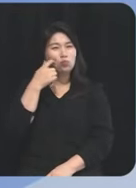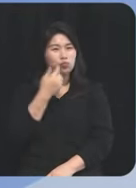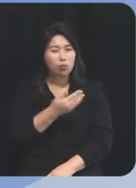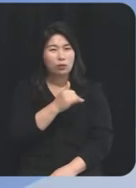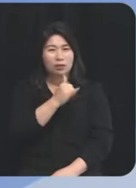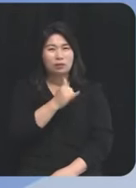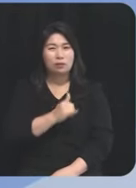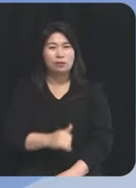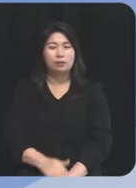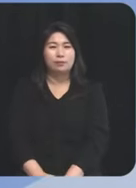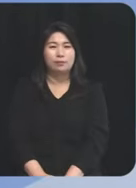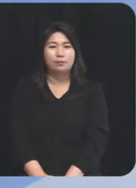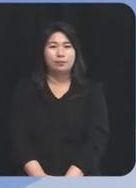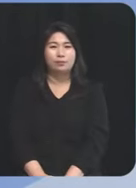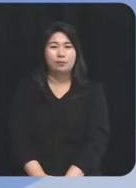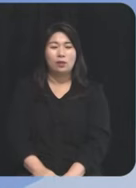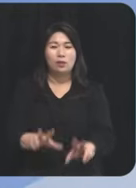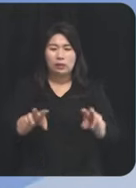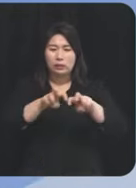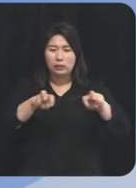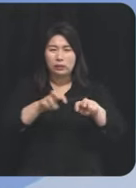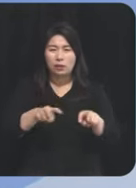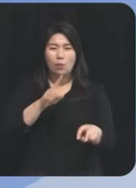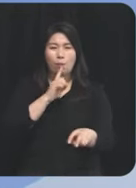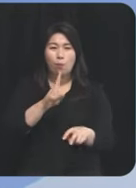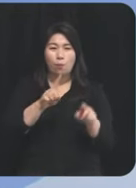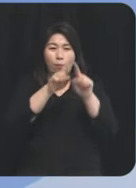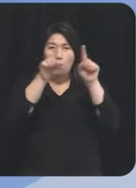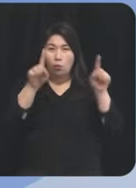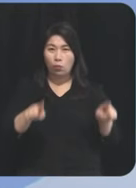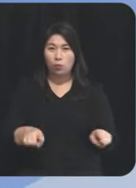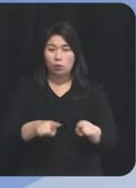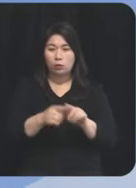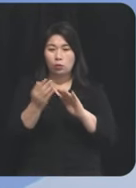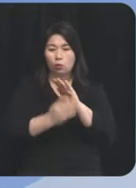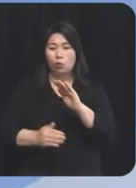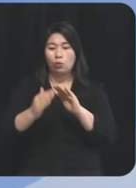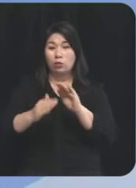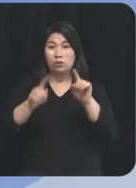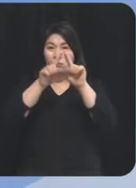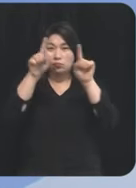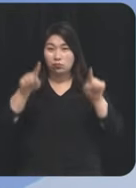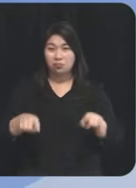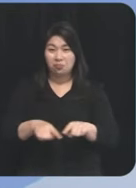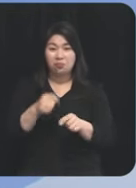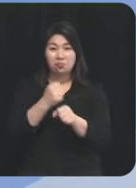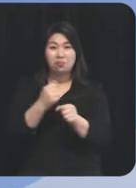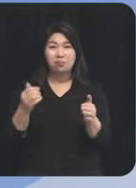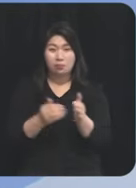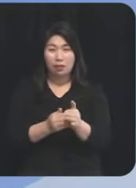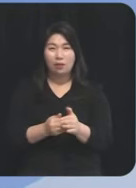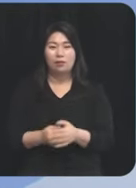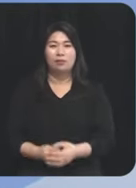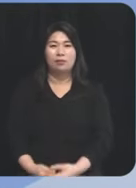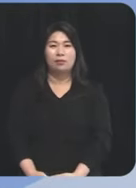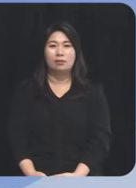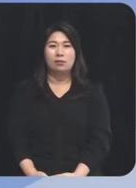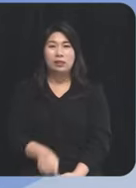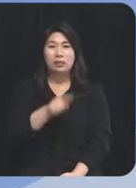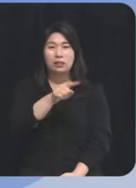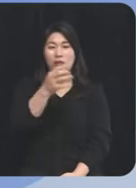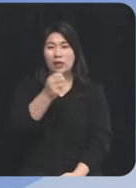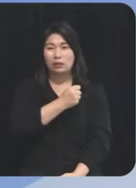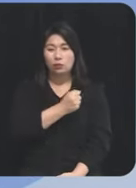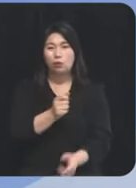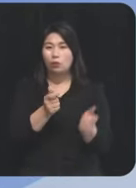네. 우리가 진상조사 보고서가 공식 보고서가 발표가 됐지 않습니까? 네. 그것을 기반으로